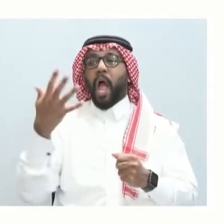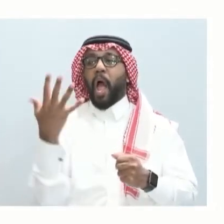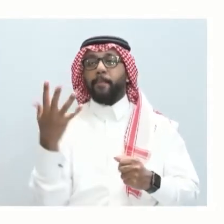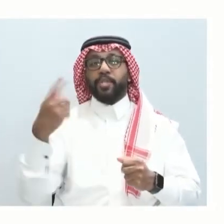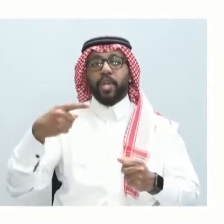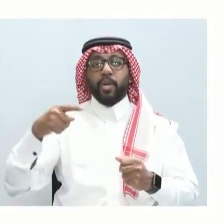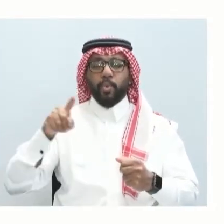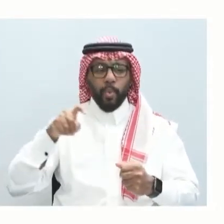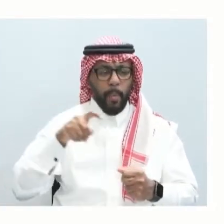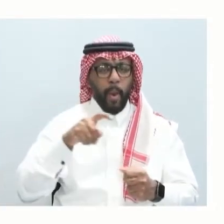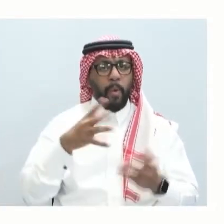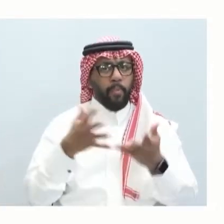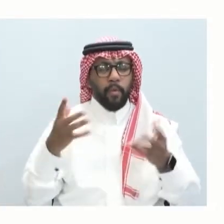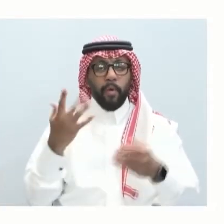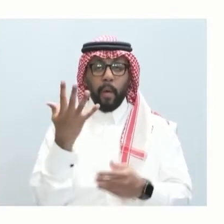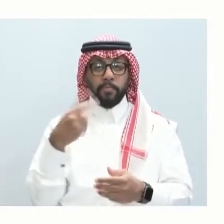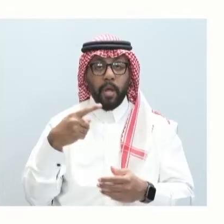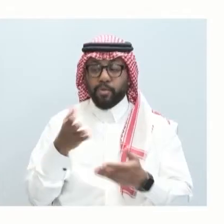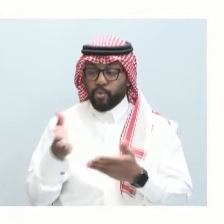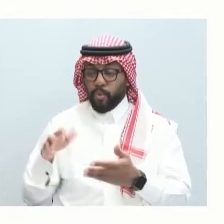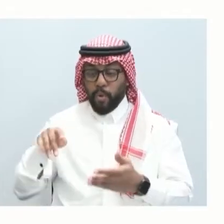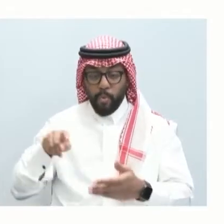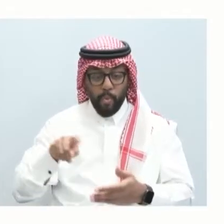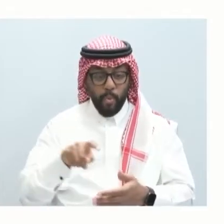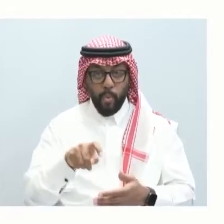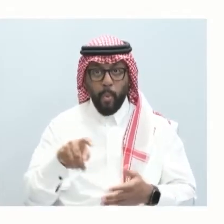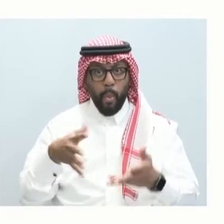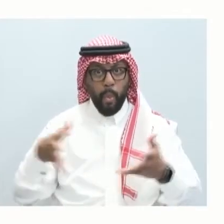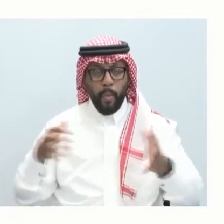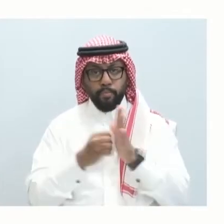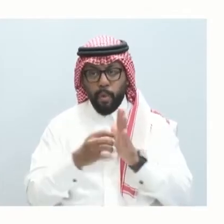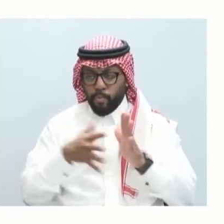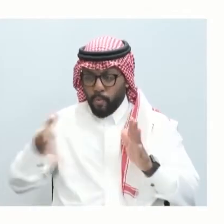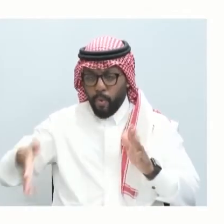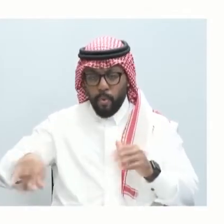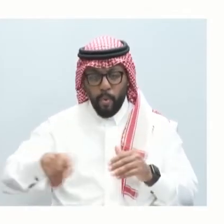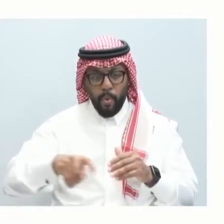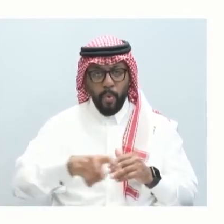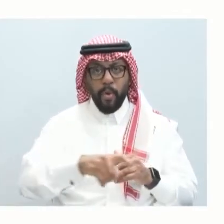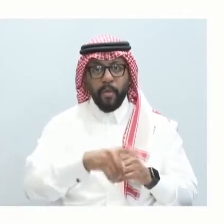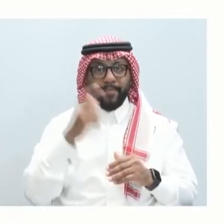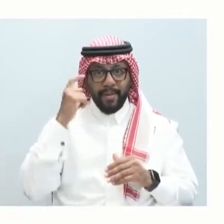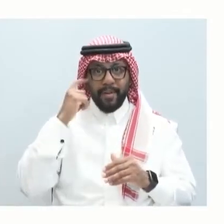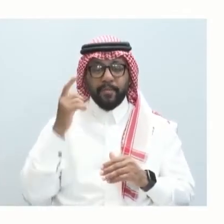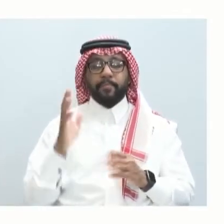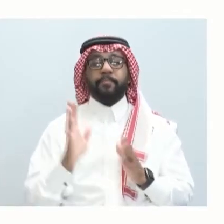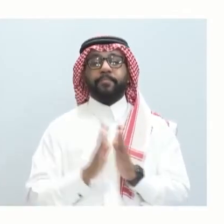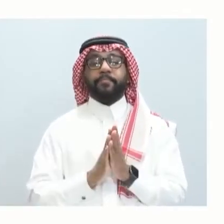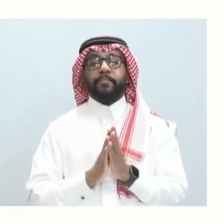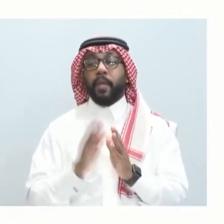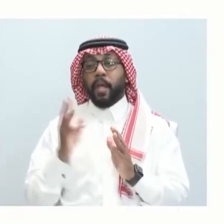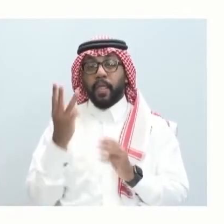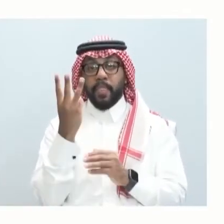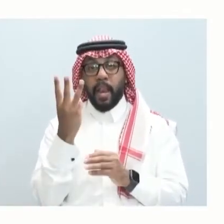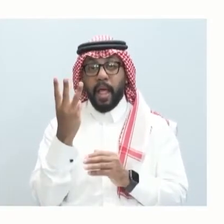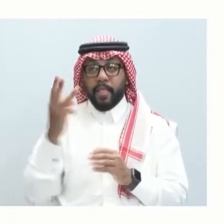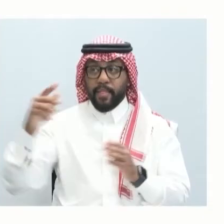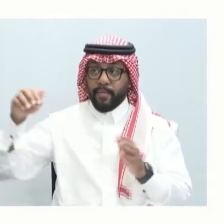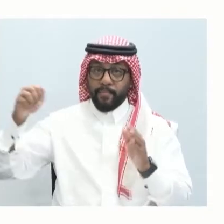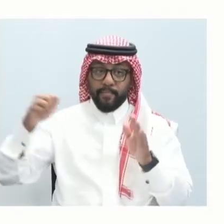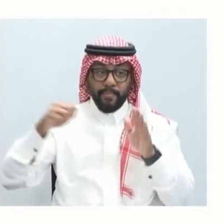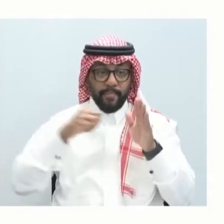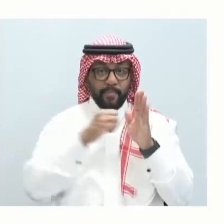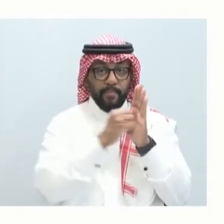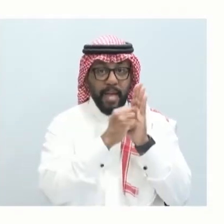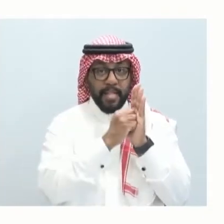اضع هنا 15 عدد النمل الذي يقف خارج بيته يقول اذا دخل ثلاث نملات اذا